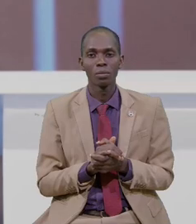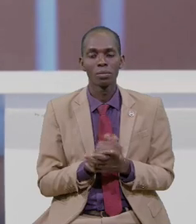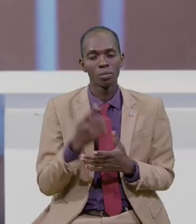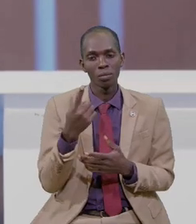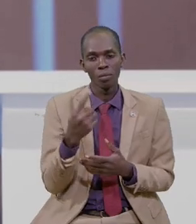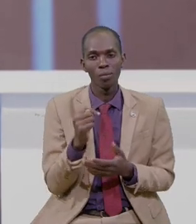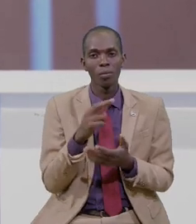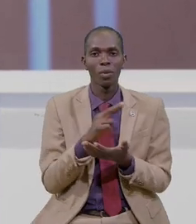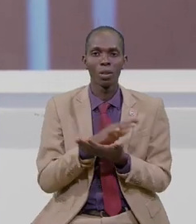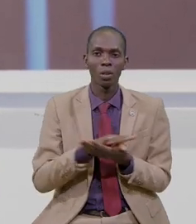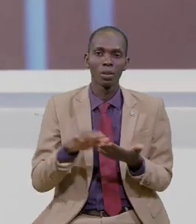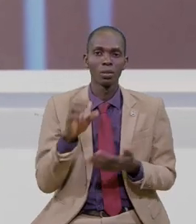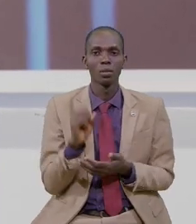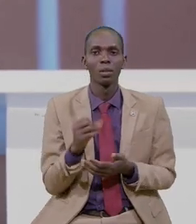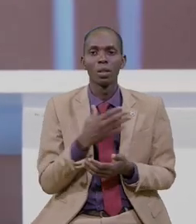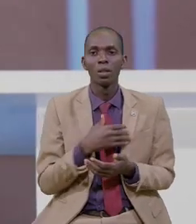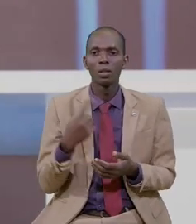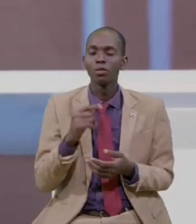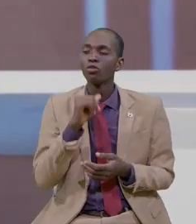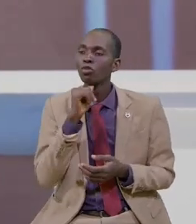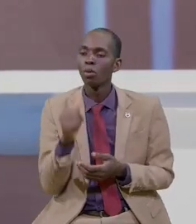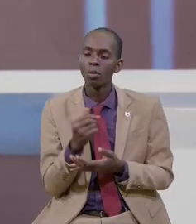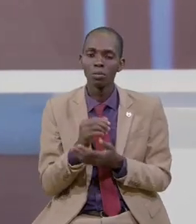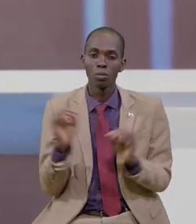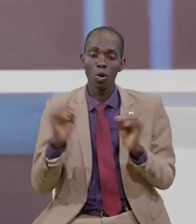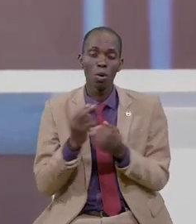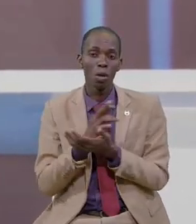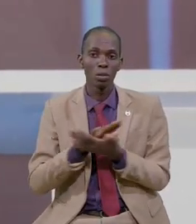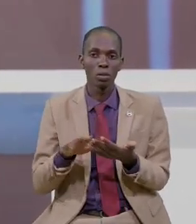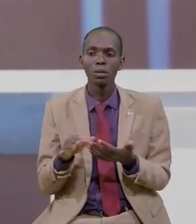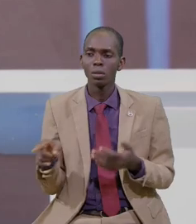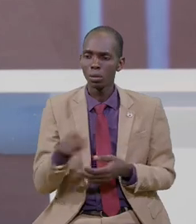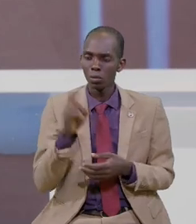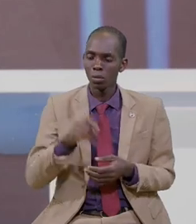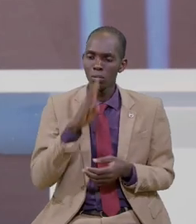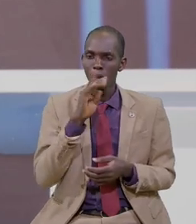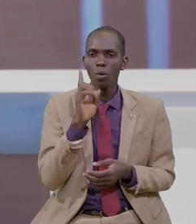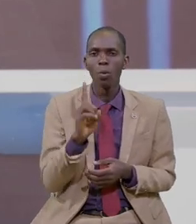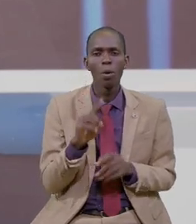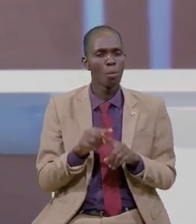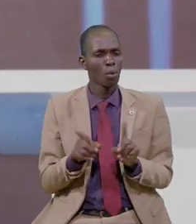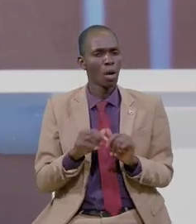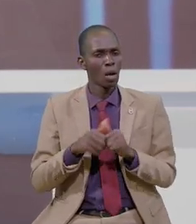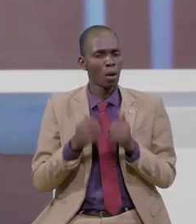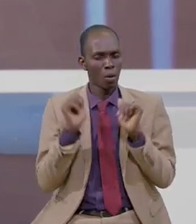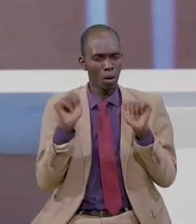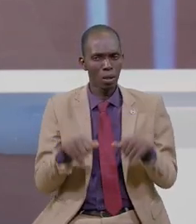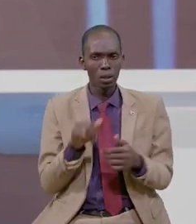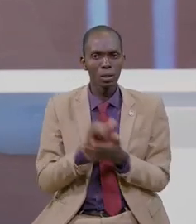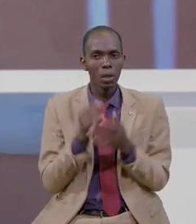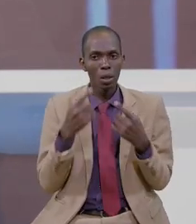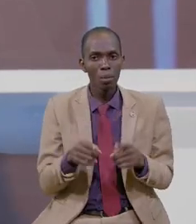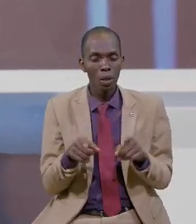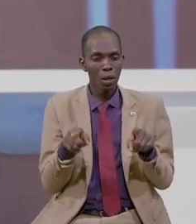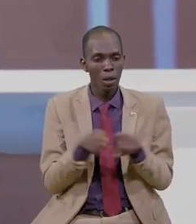Le juste et l'injuste. Donc soyons un. Oui, c'est vrai. Mais comment ça marche? Comme